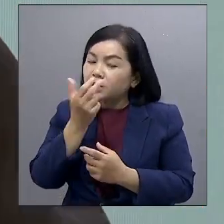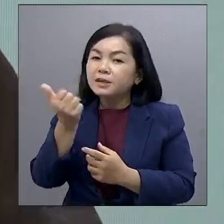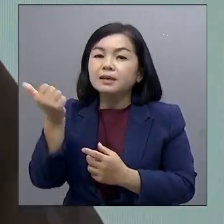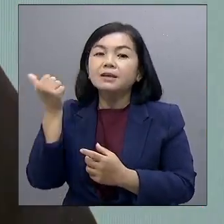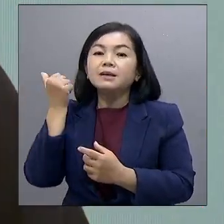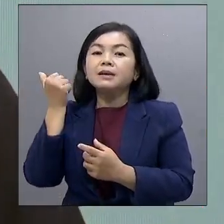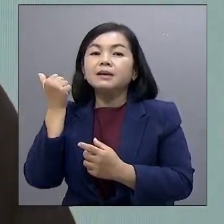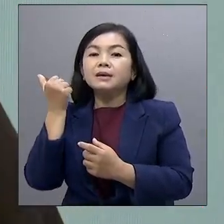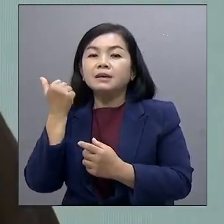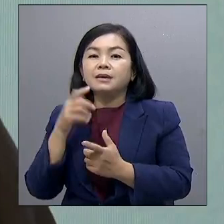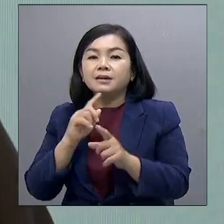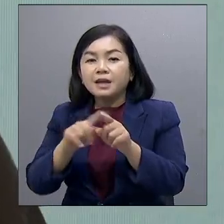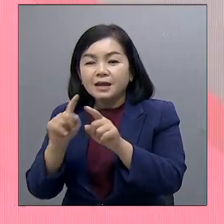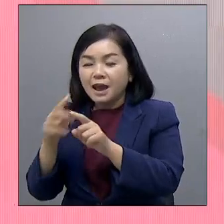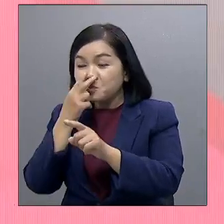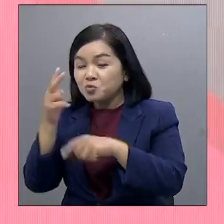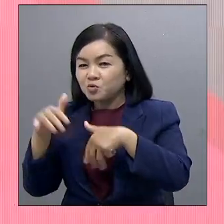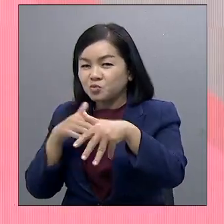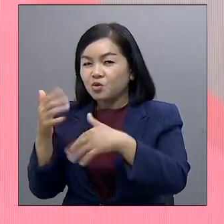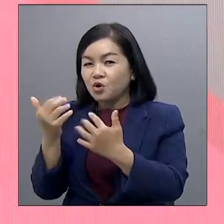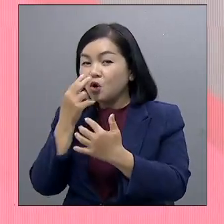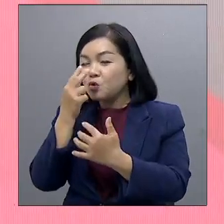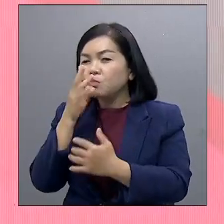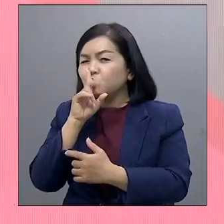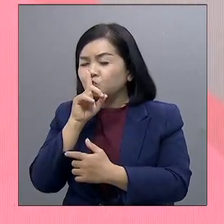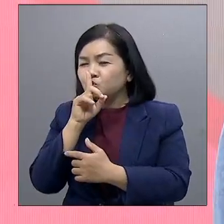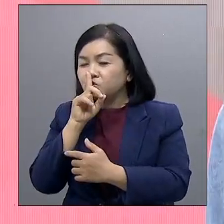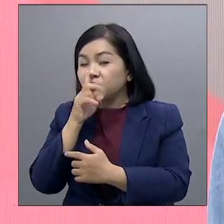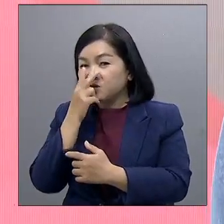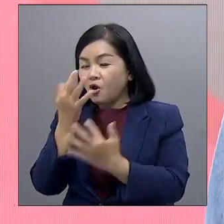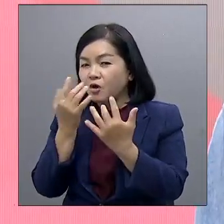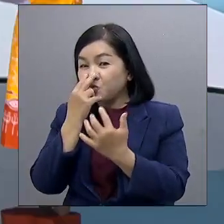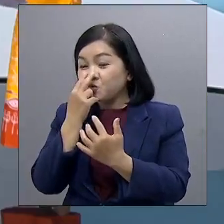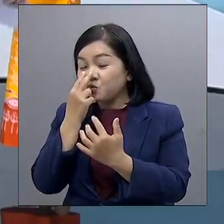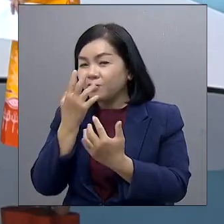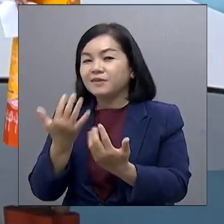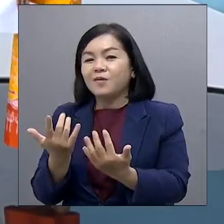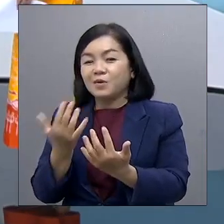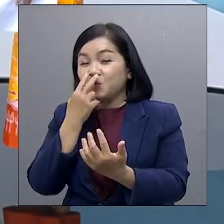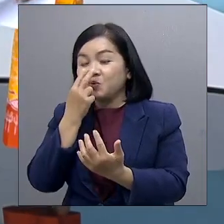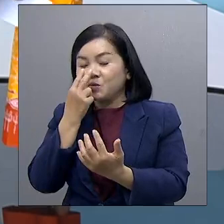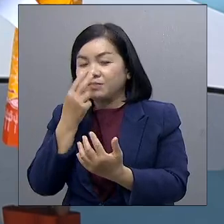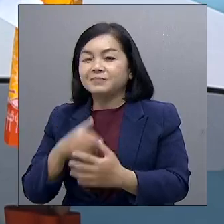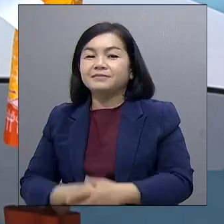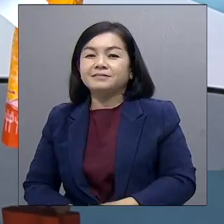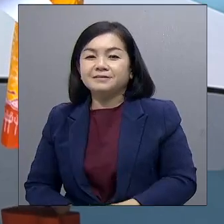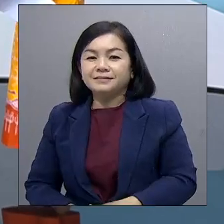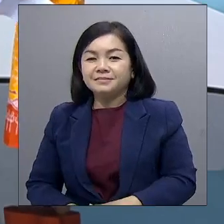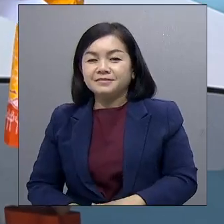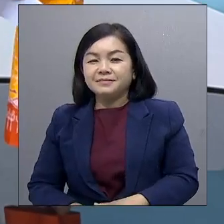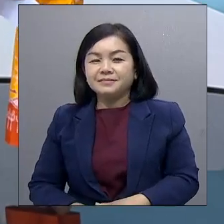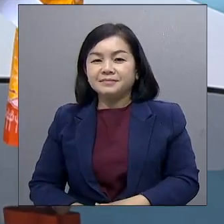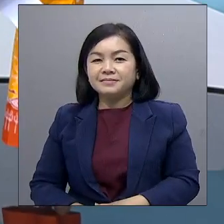ก็มีเซอร์ไพรส์ให้ทุกคนดูด้วยไม่อยากไม่อยากผูกอยากแค่เมื่อกี้ยังเซอร์ไพรส์เล็กๆเลยต้องรอชมต้องมีเซอร์ไพรส์ใหญ่ๆแน่